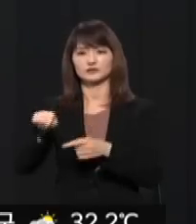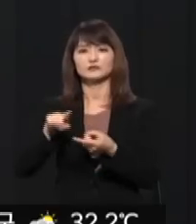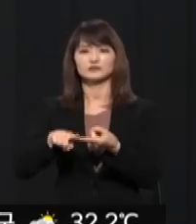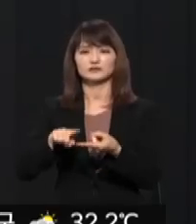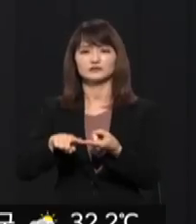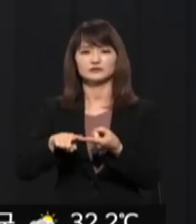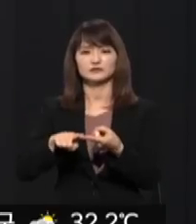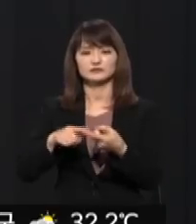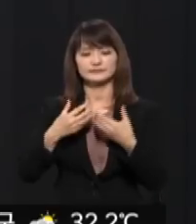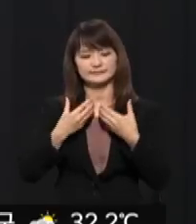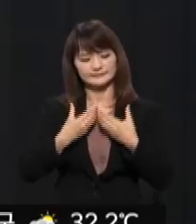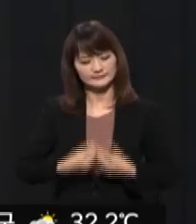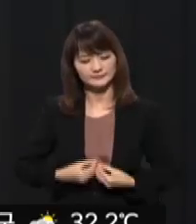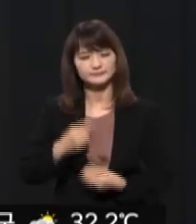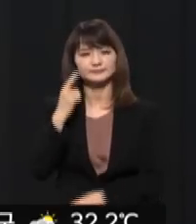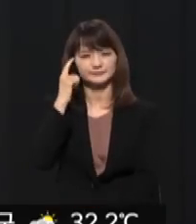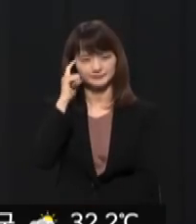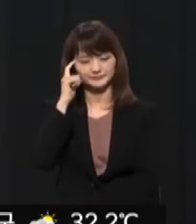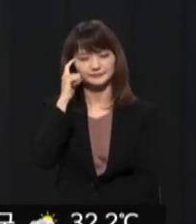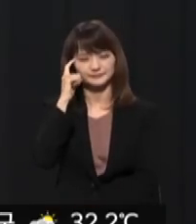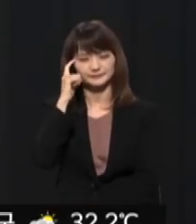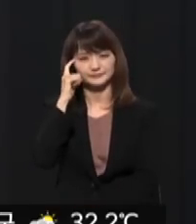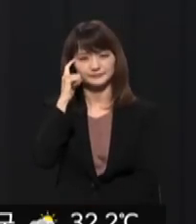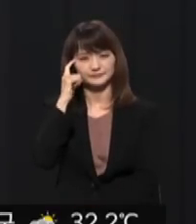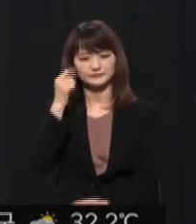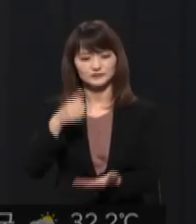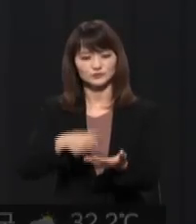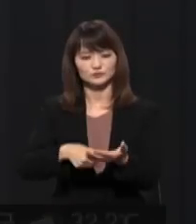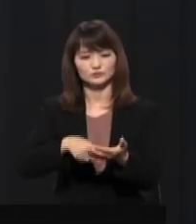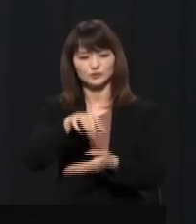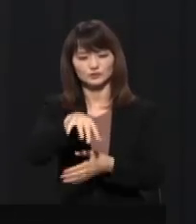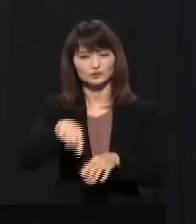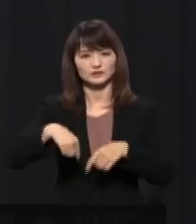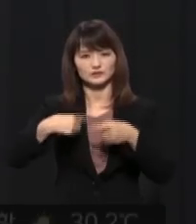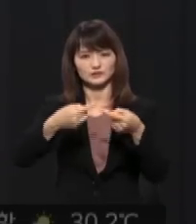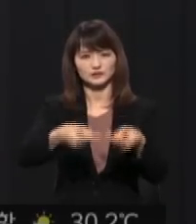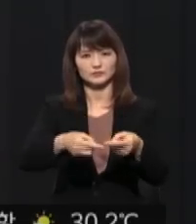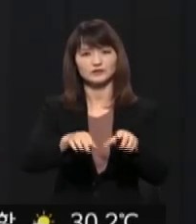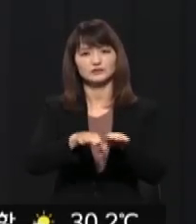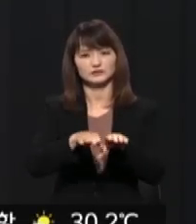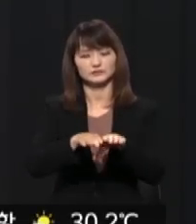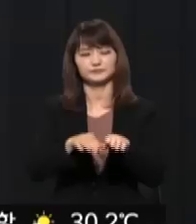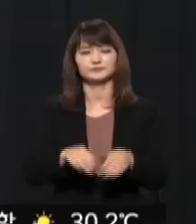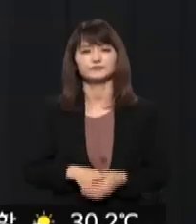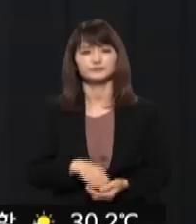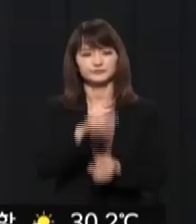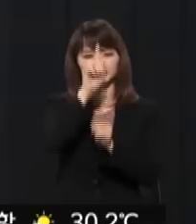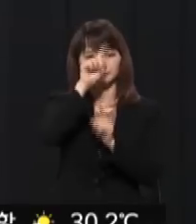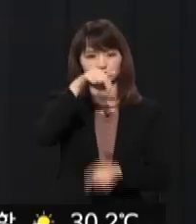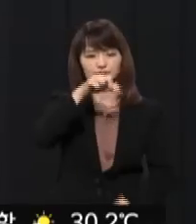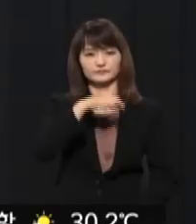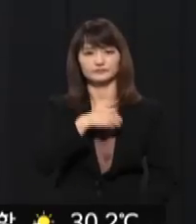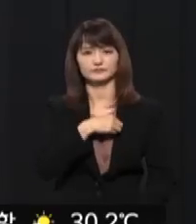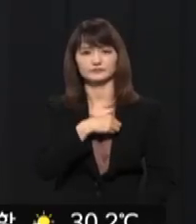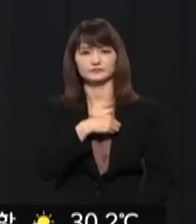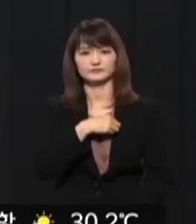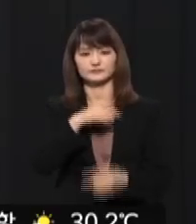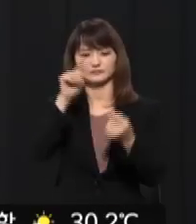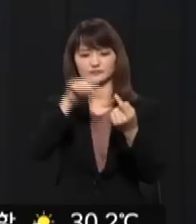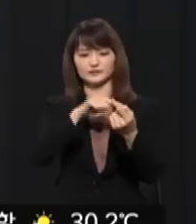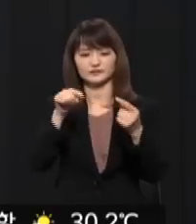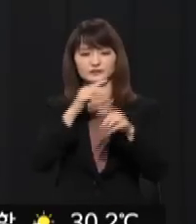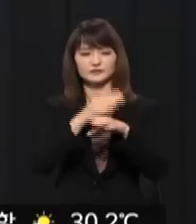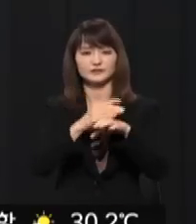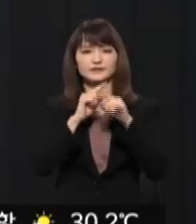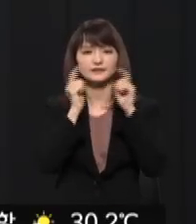부분들을 굉장히 실망스럽게 생각하시지 않을까 싶어요 그래서 투표장이 안 나간다는 생각이 좀 드는데 이재명 의원의 1인 사동화라는 비판도